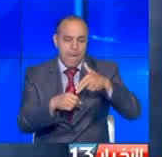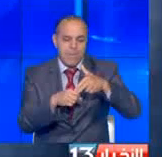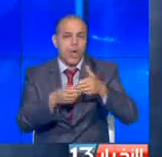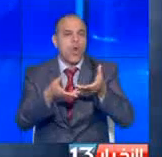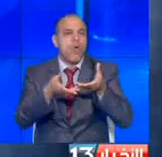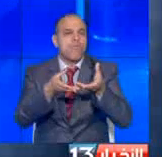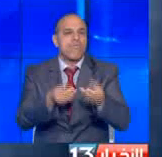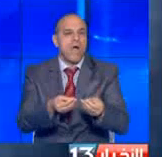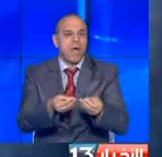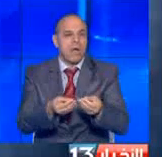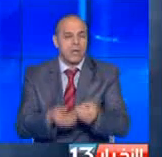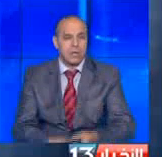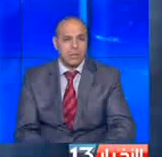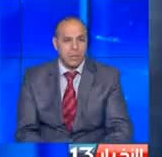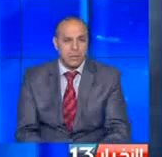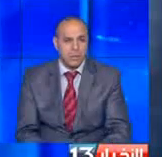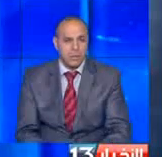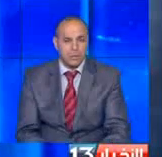الوقود